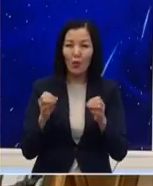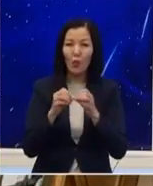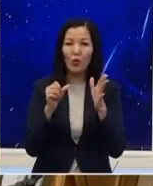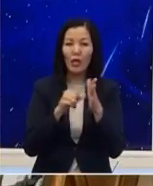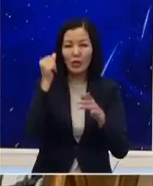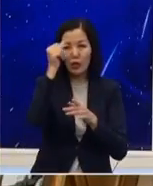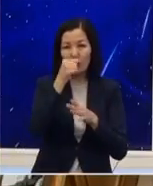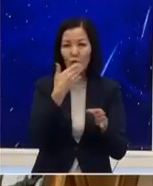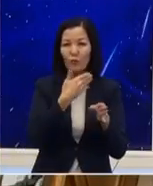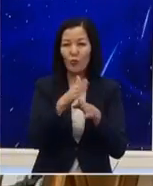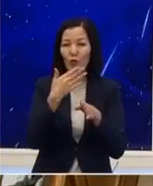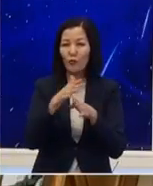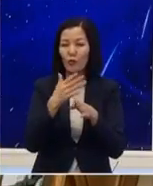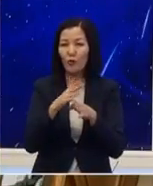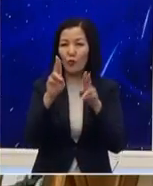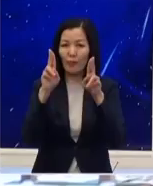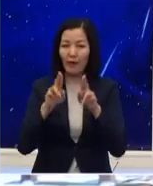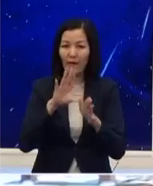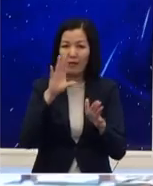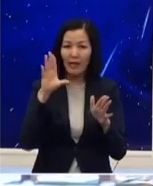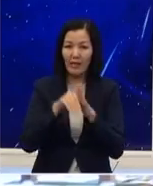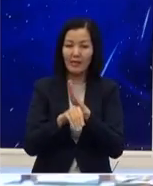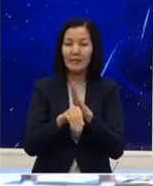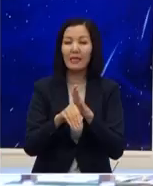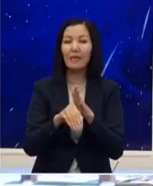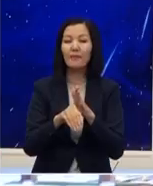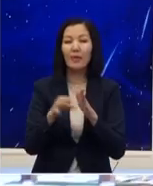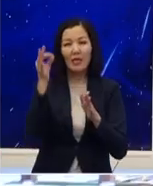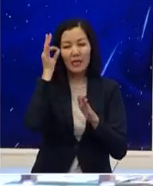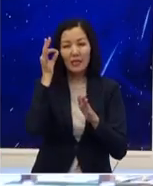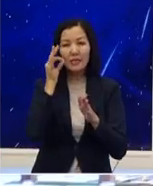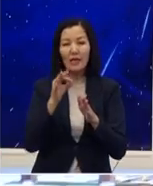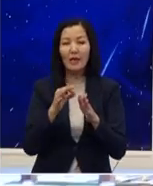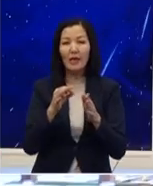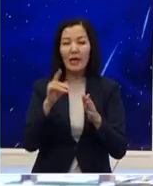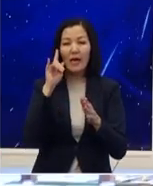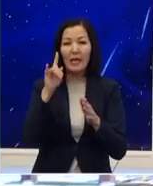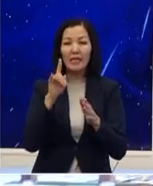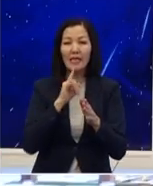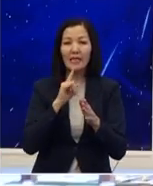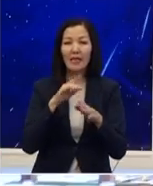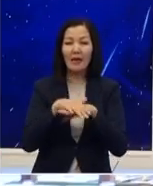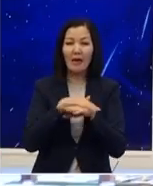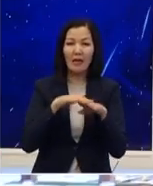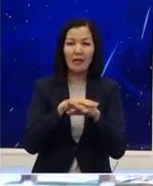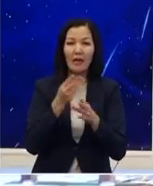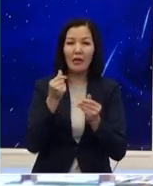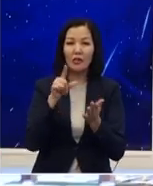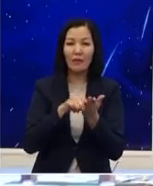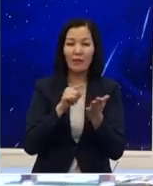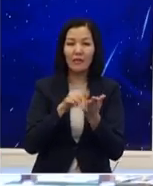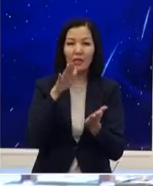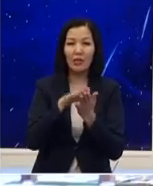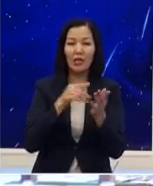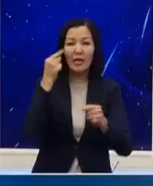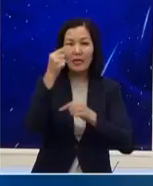жылдың ішінде бөліп төлеу туралы норма енгізілген. Естеріңізге сала кетейік, отандастарымыз зейнетақы жинағындағы қаржысын келесі